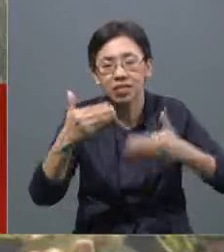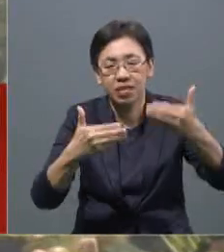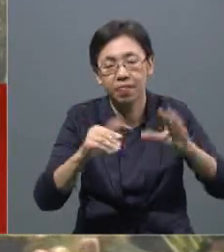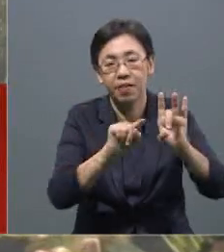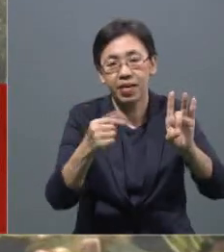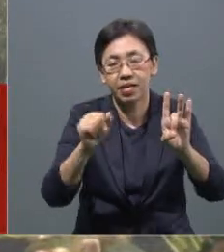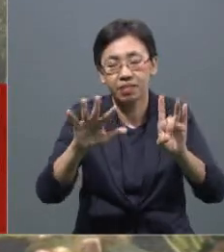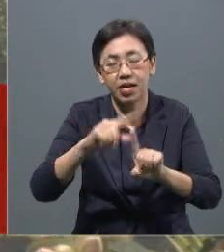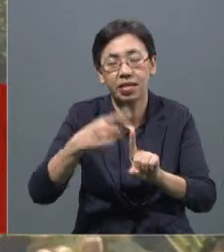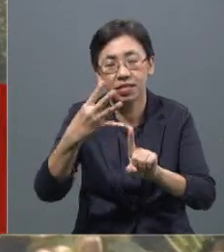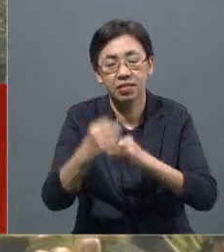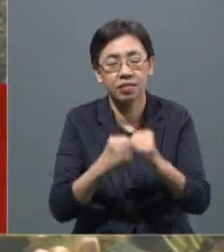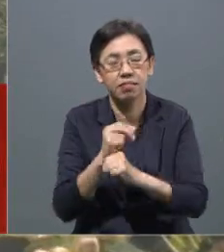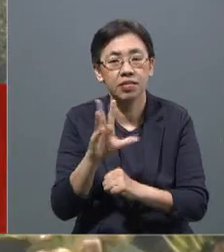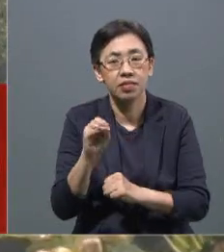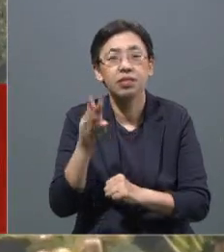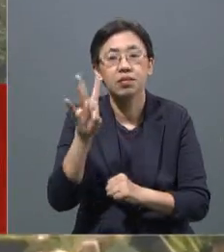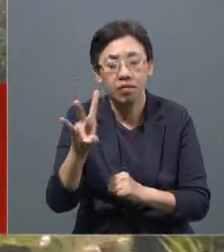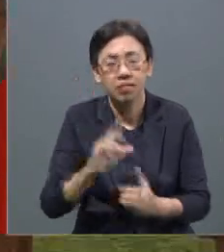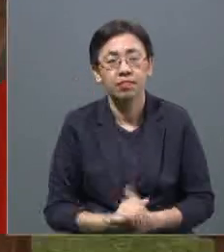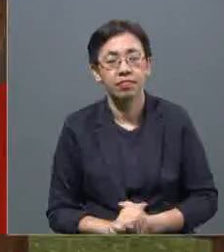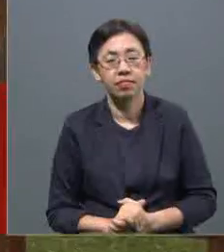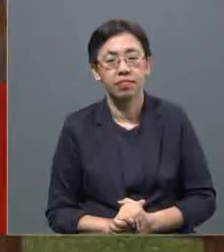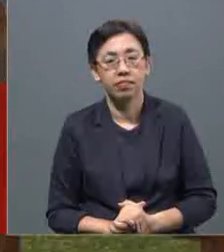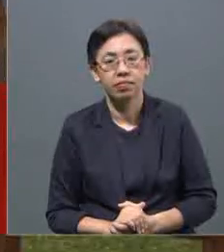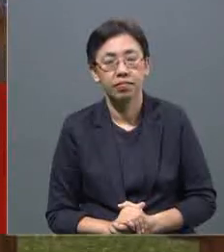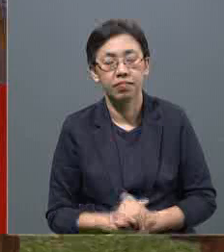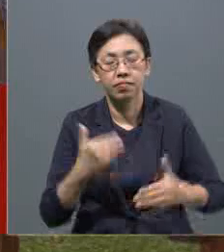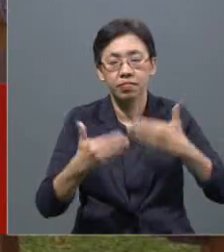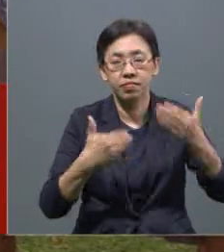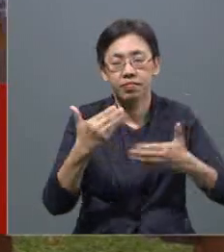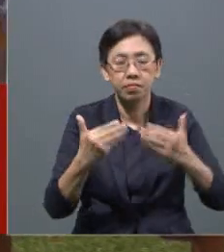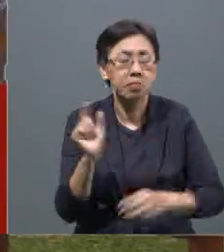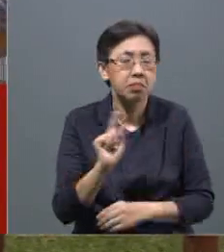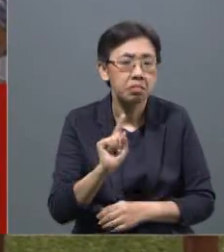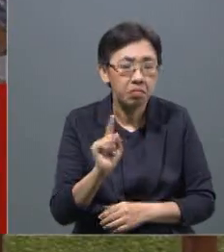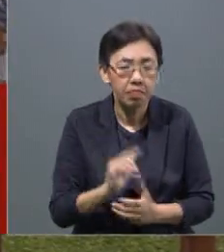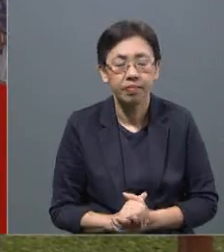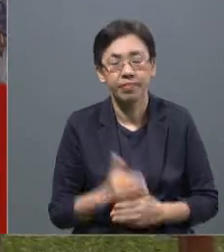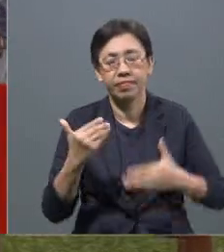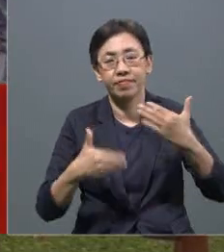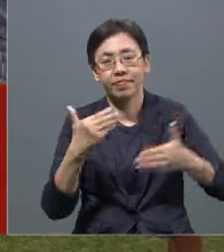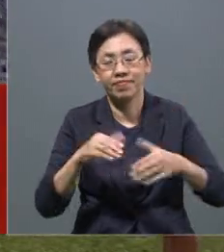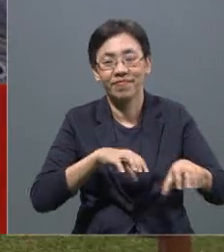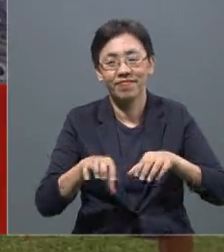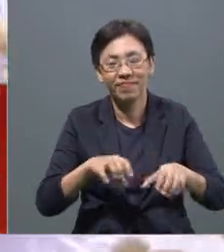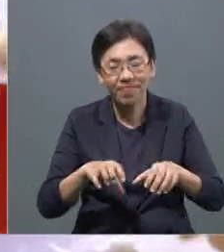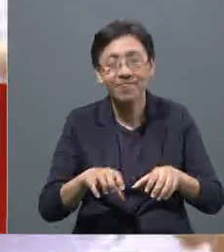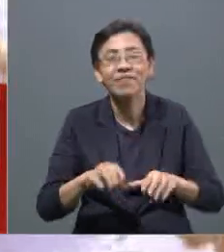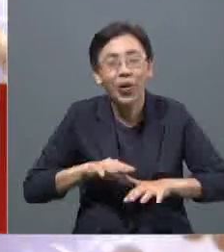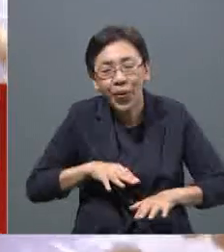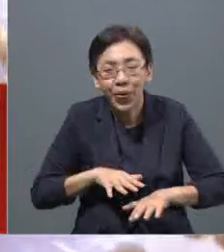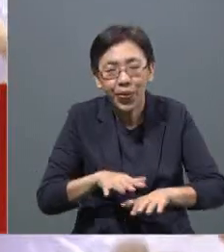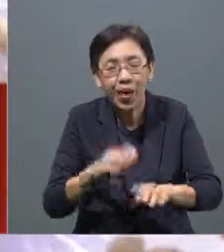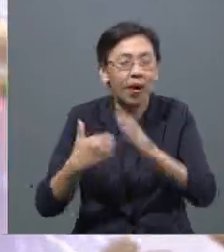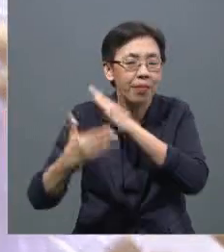ง15เมษายน2567นะครับเบื้องต้นก็มีกิจกรรมที่กำหนดไว้นะครับได้แก่การจัดขบวนแห่สืบสานประเพณีส